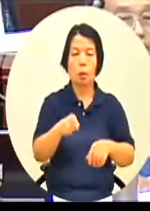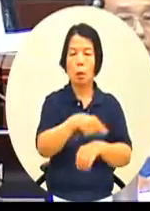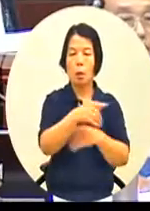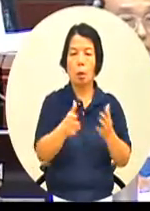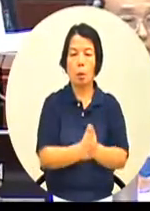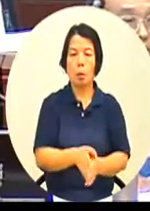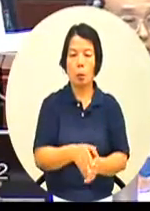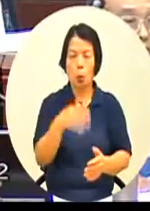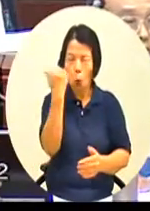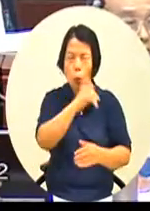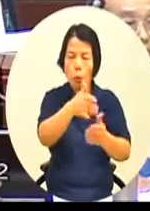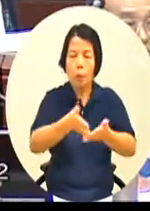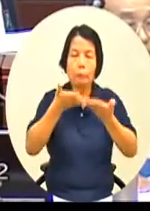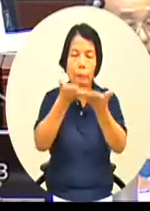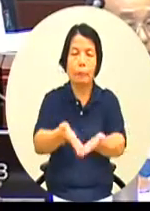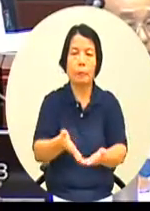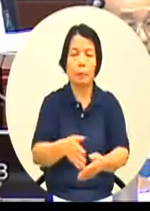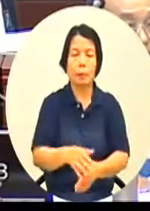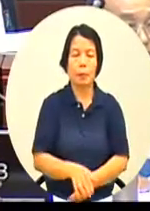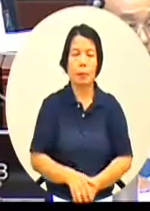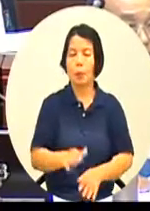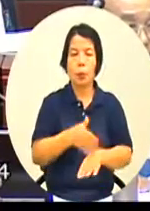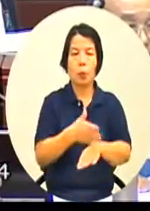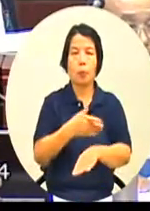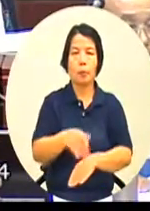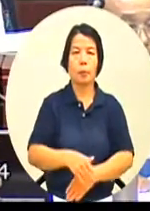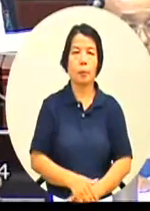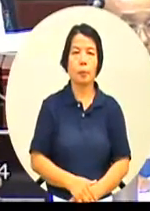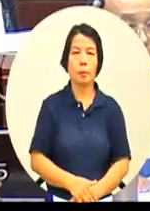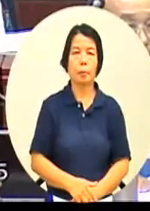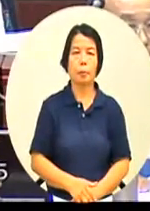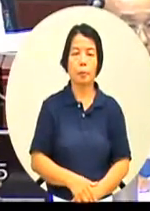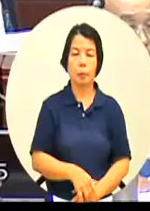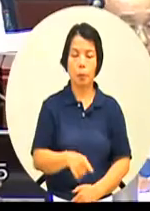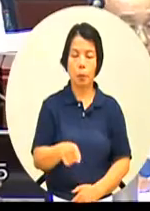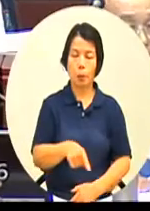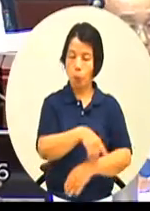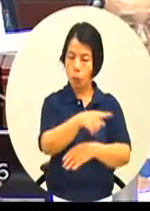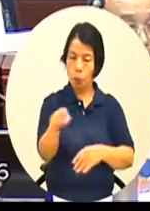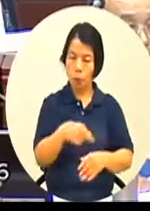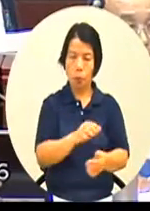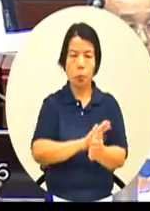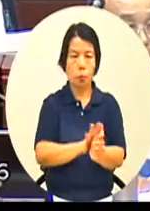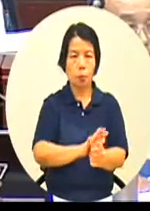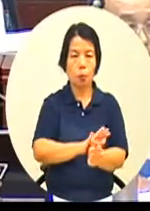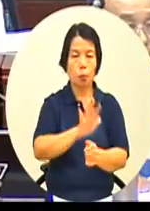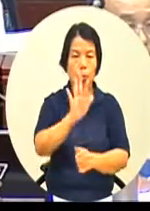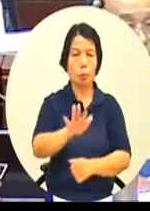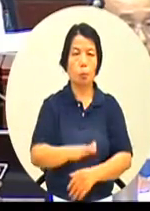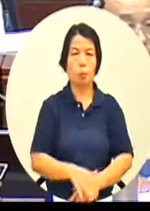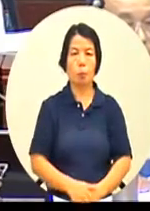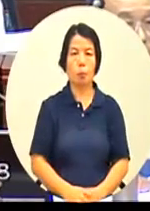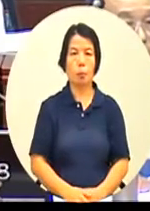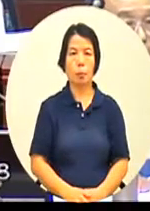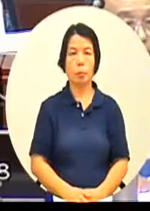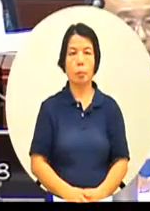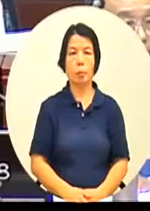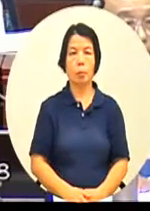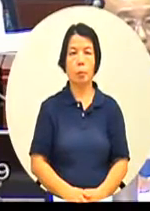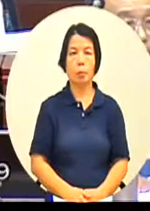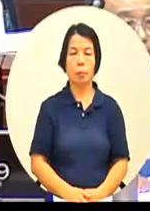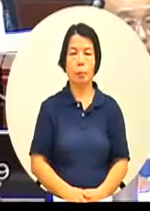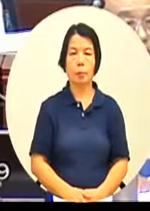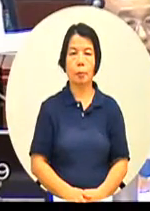给你啊，你要去做啊，所以。有些也服， 所以这些案子都会做。 会。